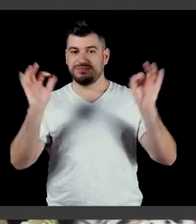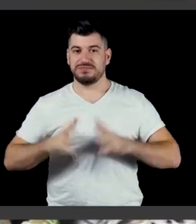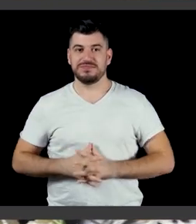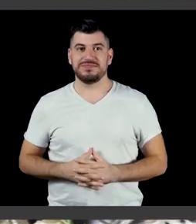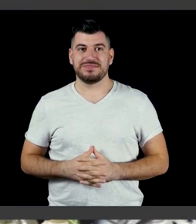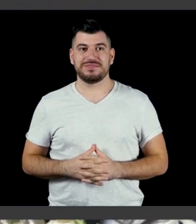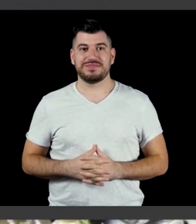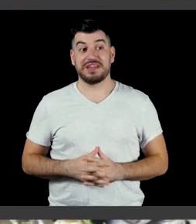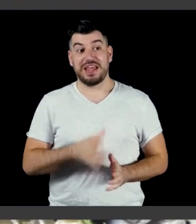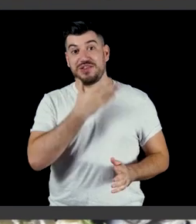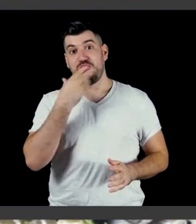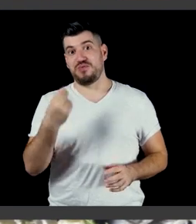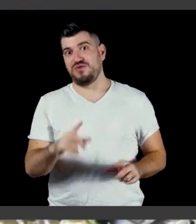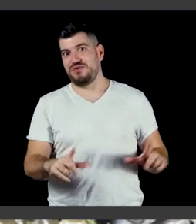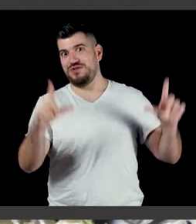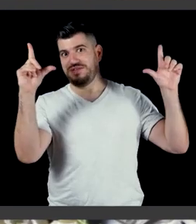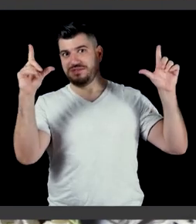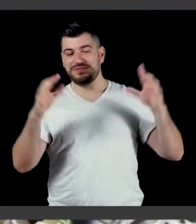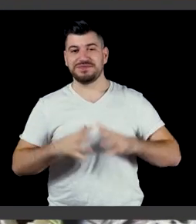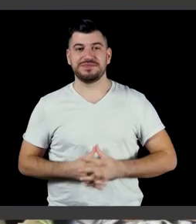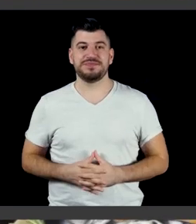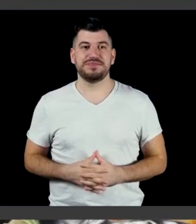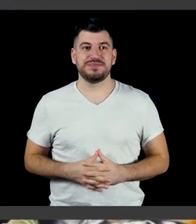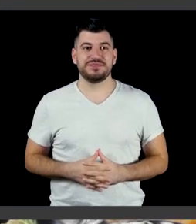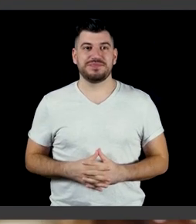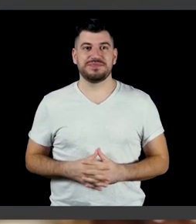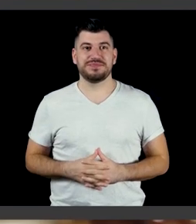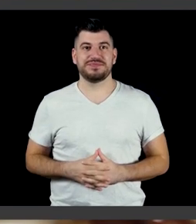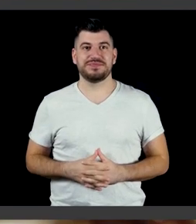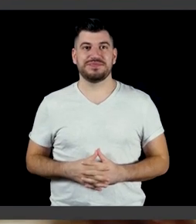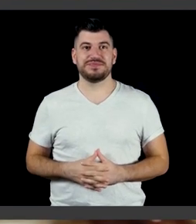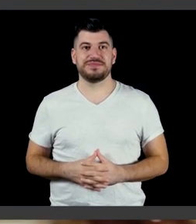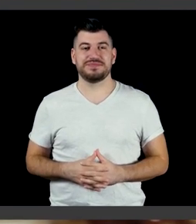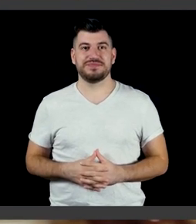Τι ωραίο που είναι αυτό. Βάλω και λίγο πιπερίτσα εδώ πέρα.